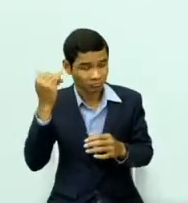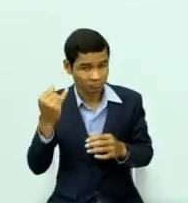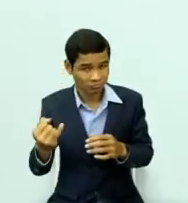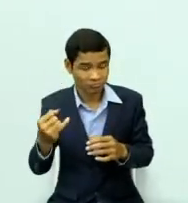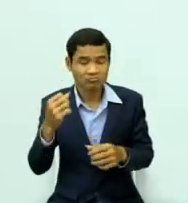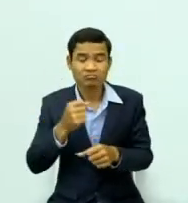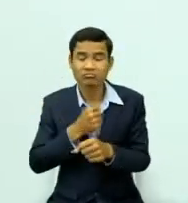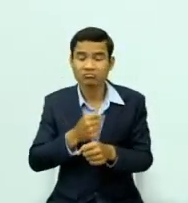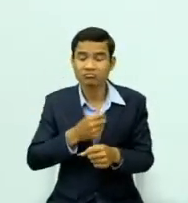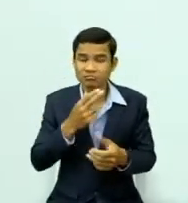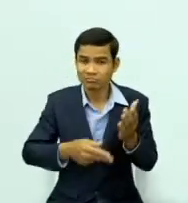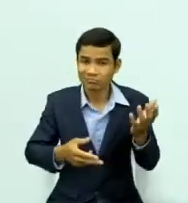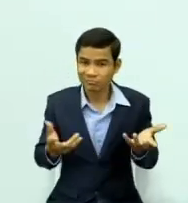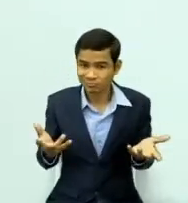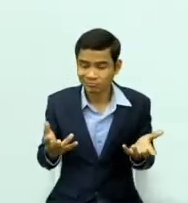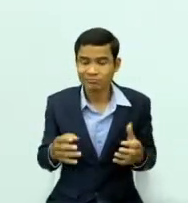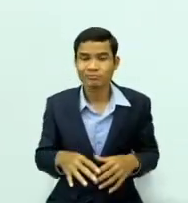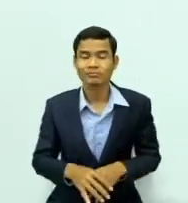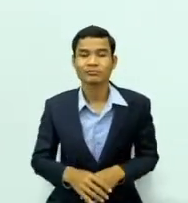thua vầy.